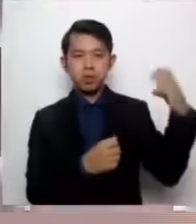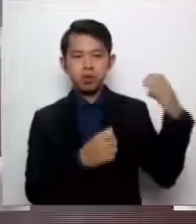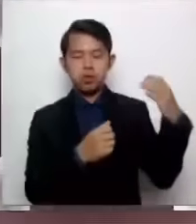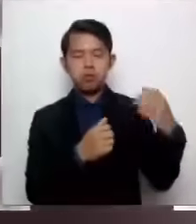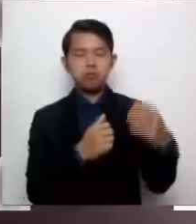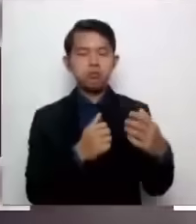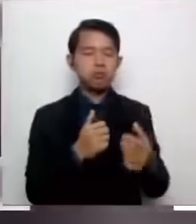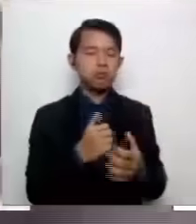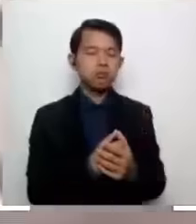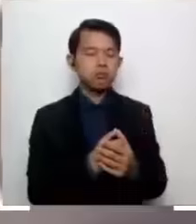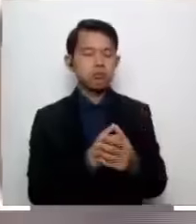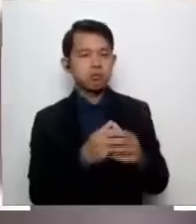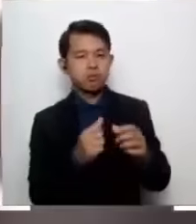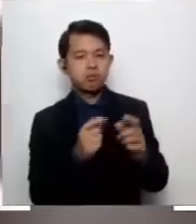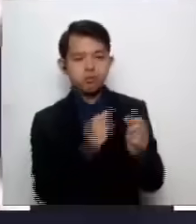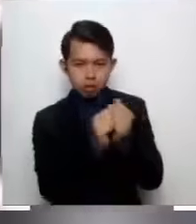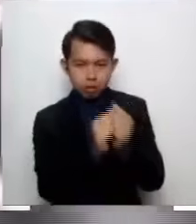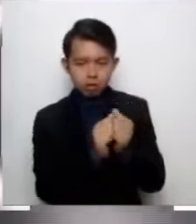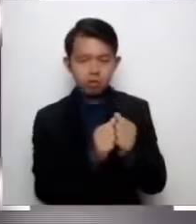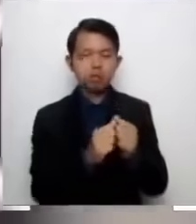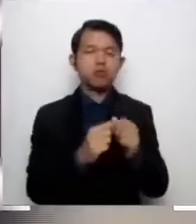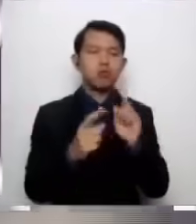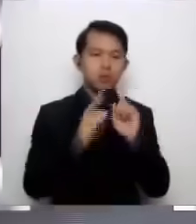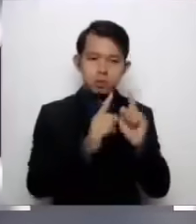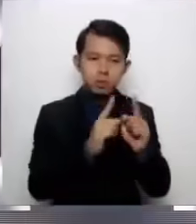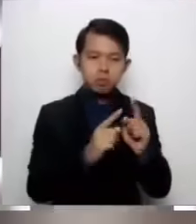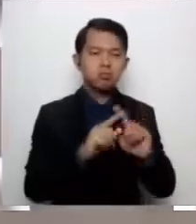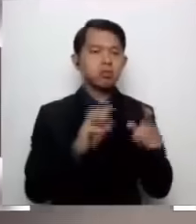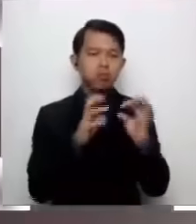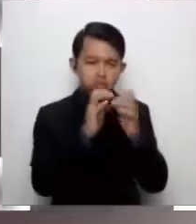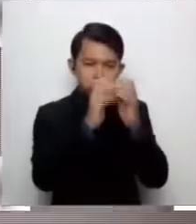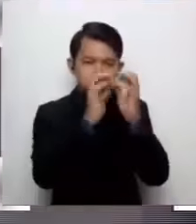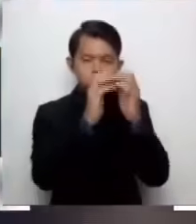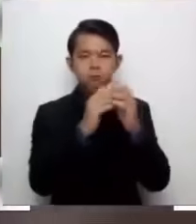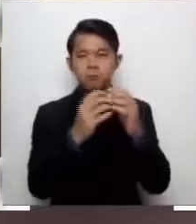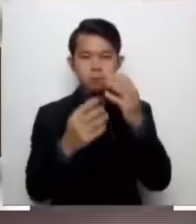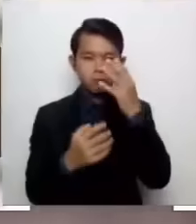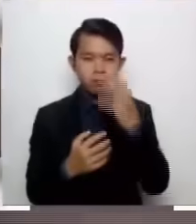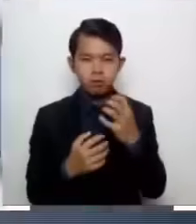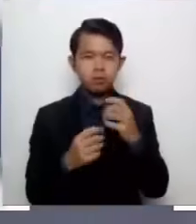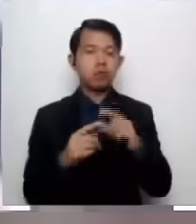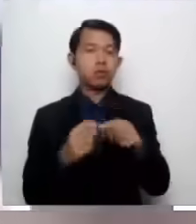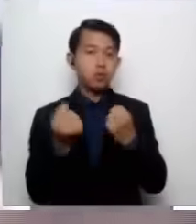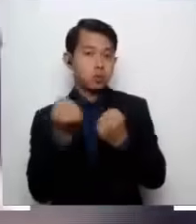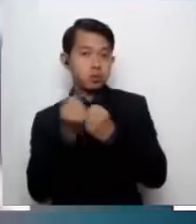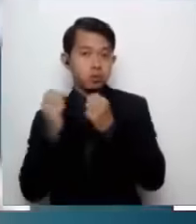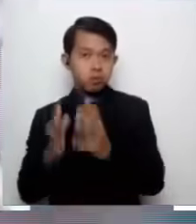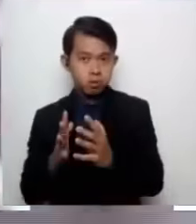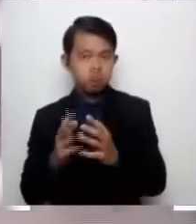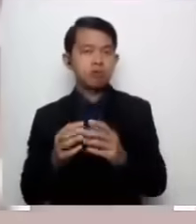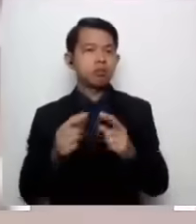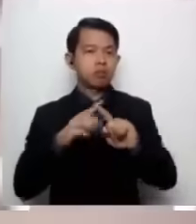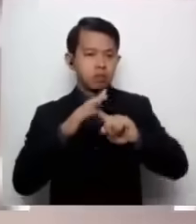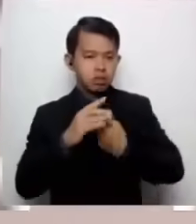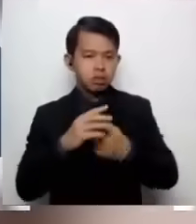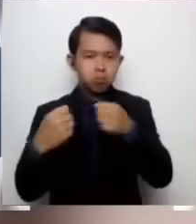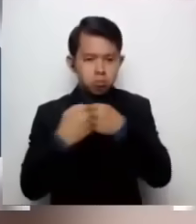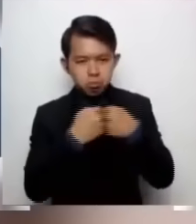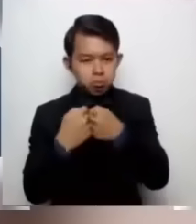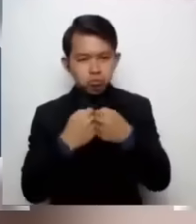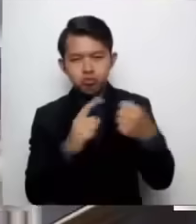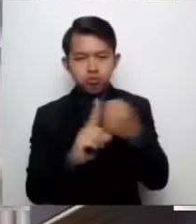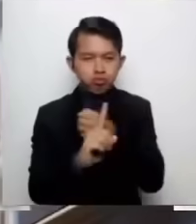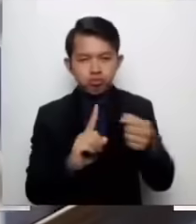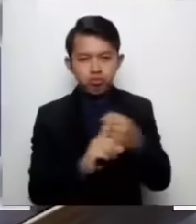madaling Sabi Sir initan kaagad sir ang usapan kaya nag yung mga supporter sir doon mismo sir Nagsuntukan komosyon then yun na Sir maya-maya May